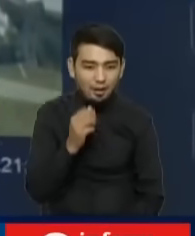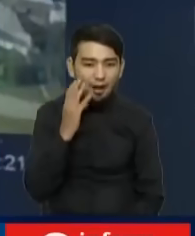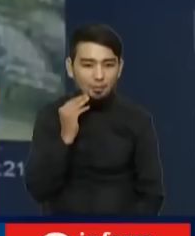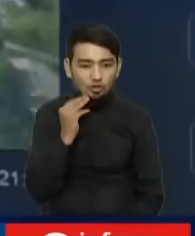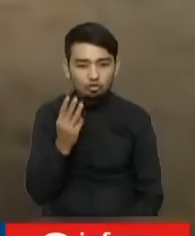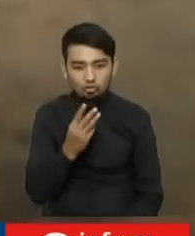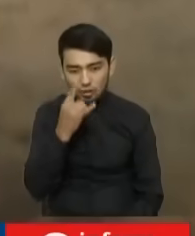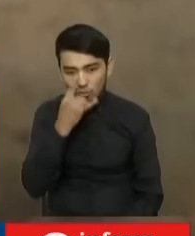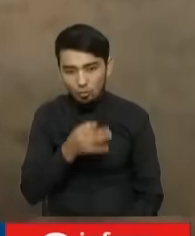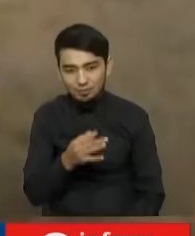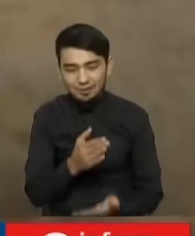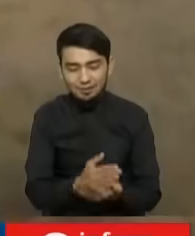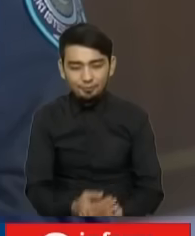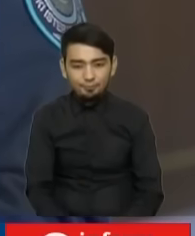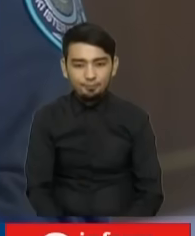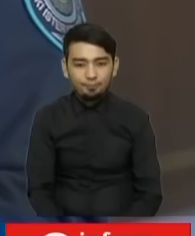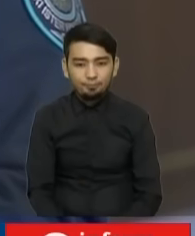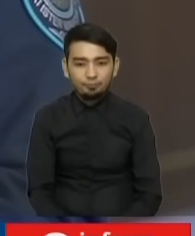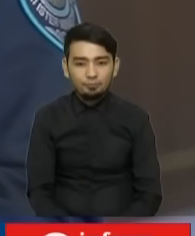Қазақстан облыстарында бар.